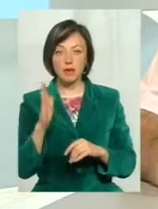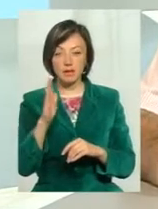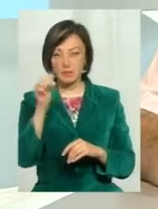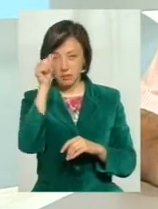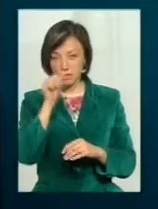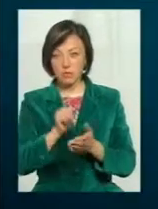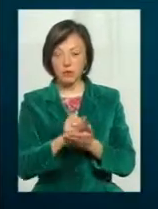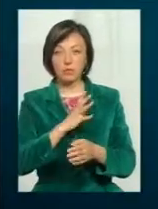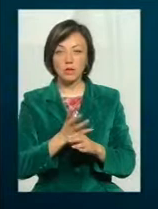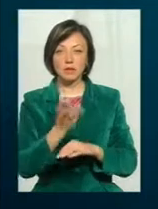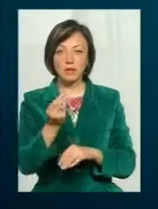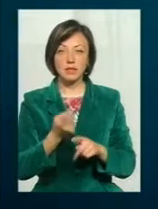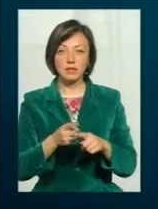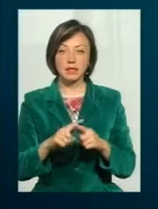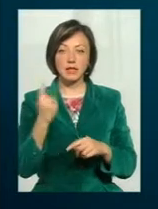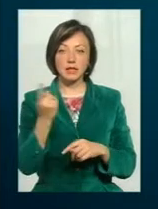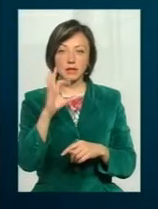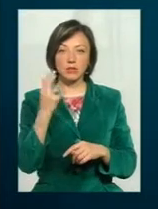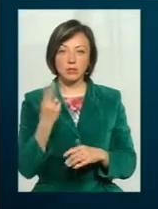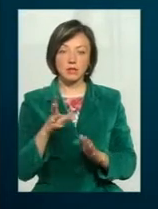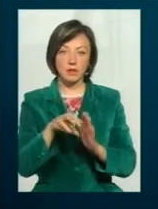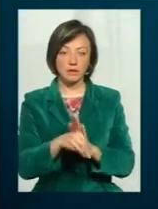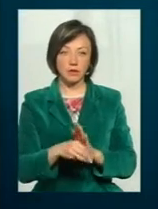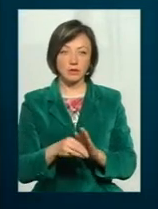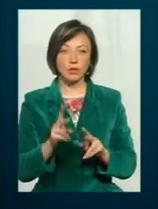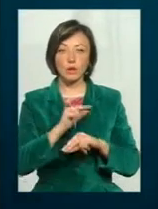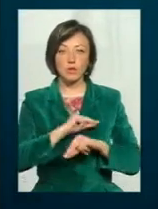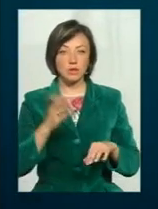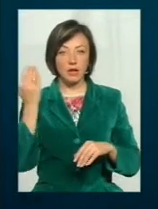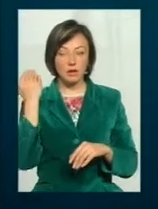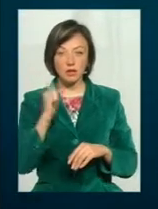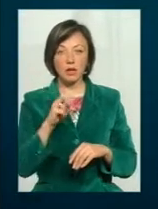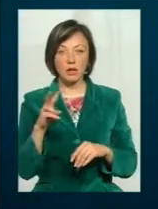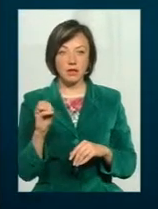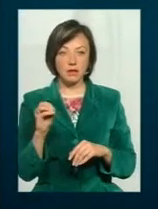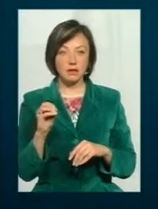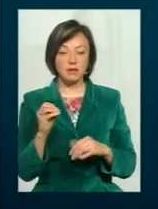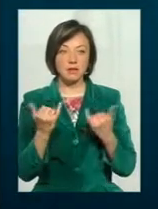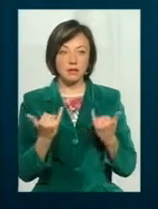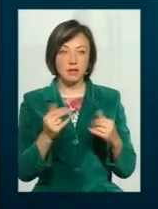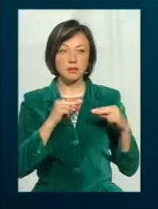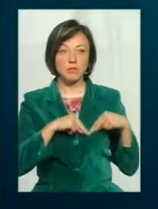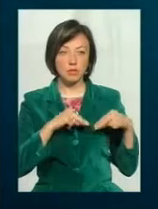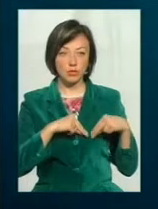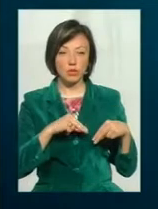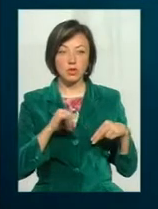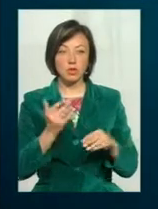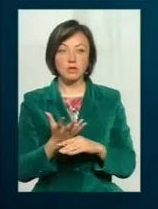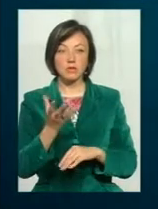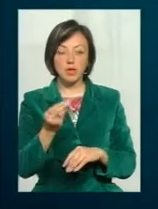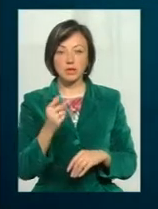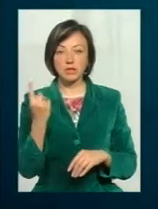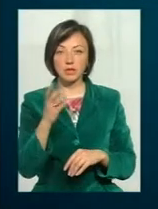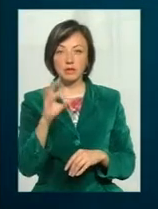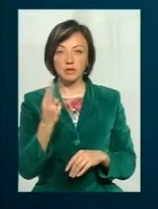місяці має бути у цієї особи, яка не працювала раніше, але зараз працює і сплачує єдиний